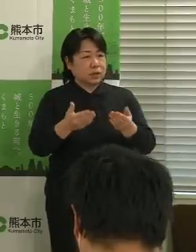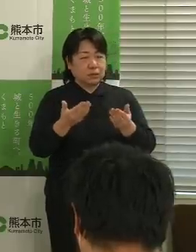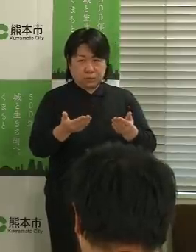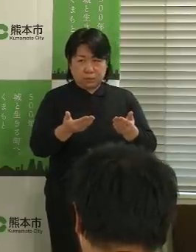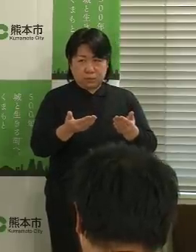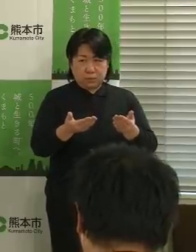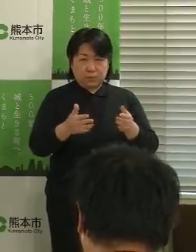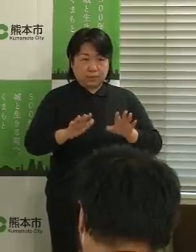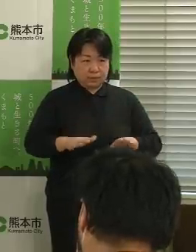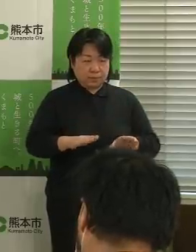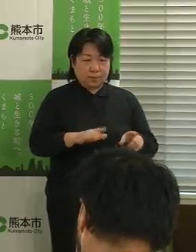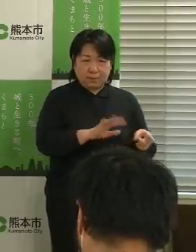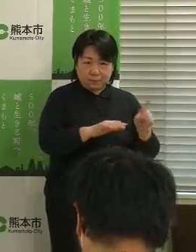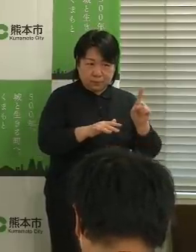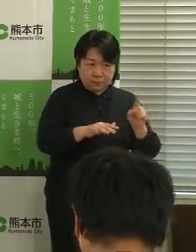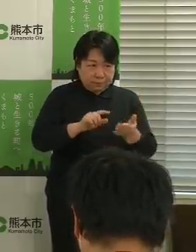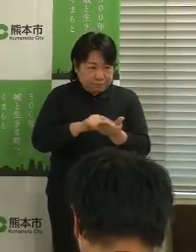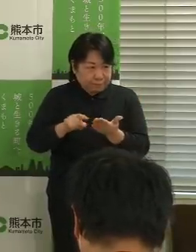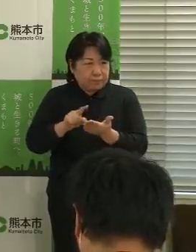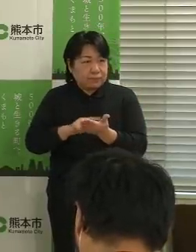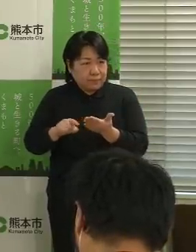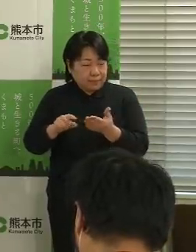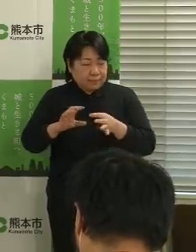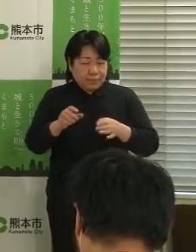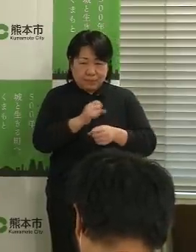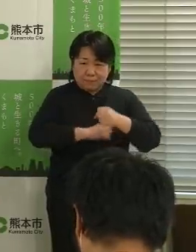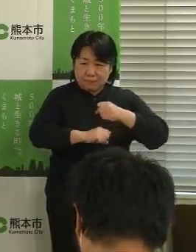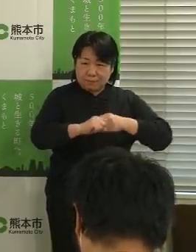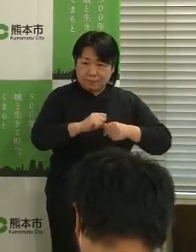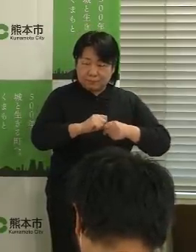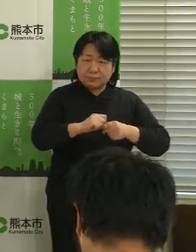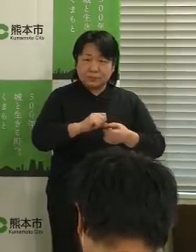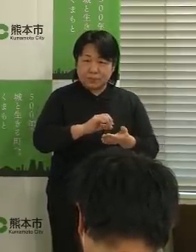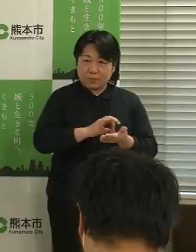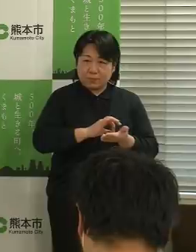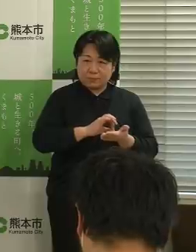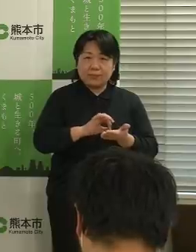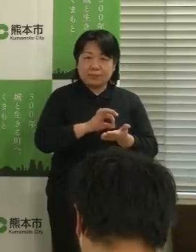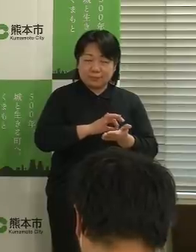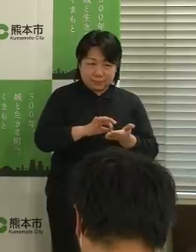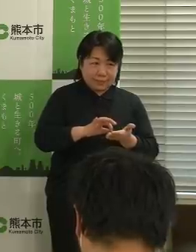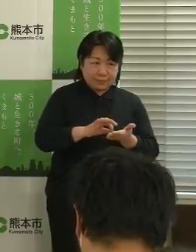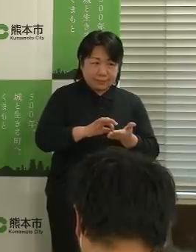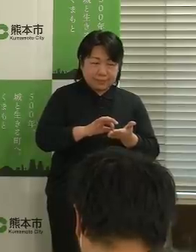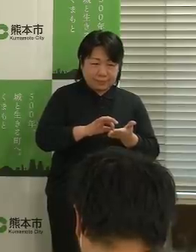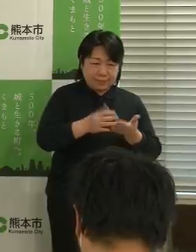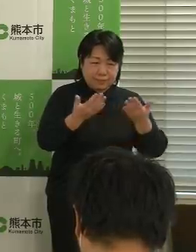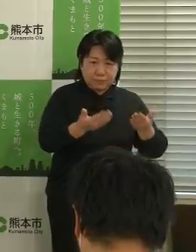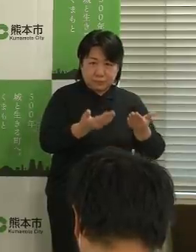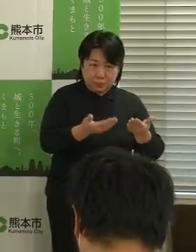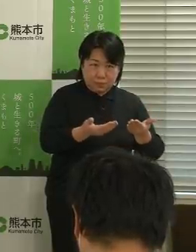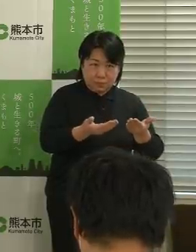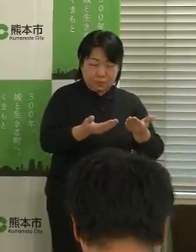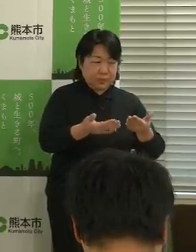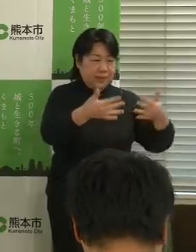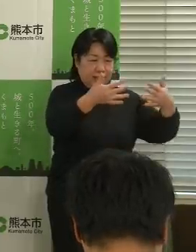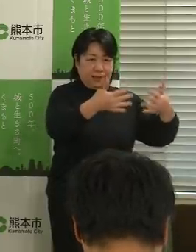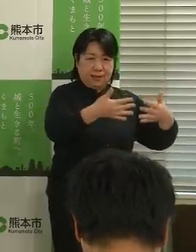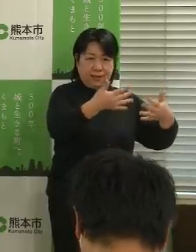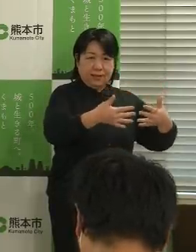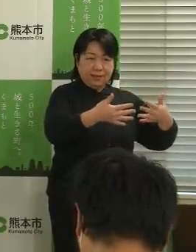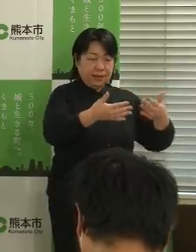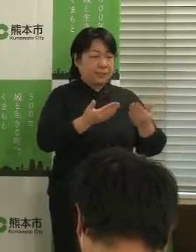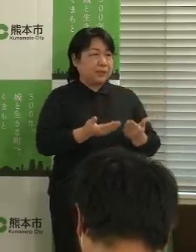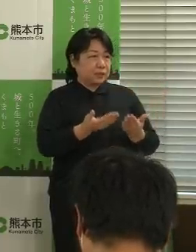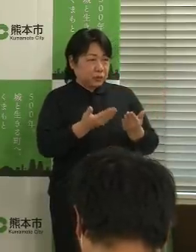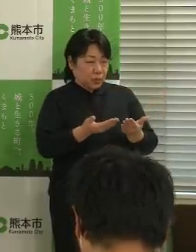すでにパソコンやタブレット端末を活用した遠隔授業を実施するとともに、テレビ授業など